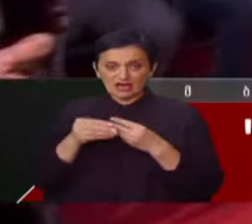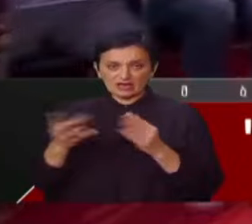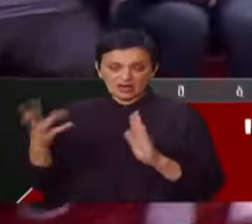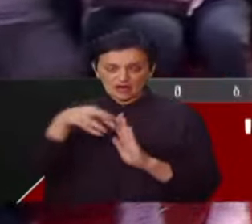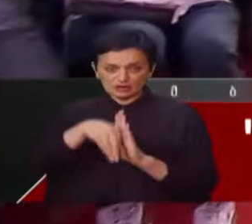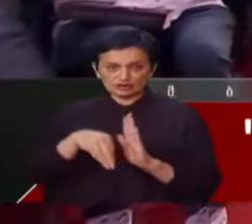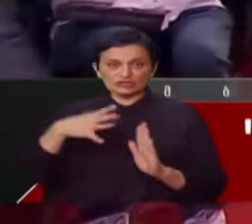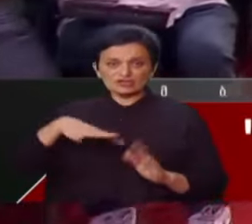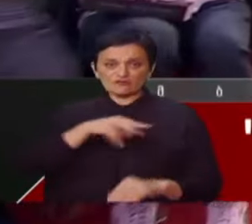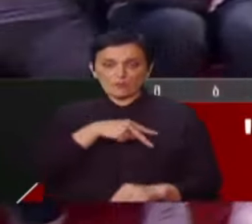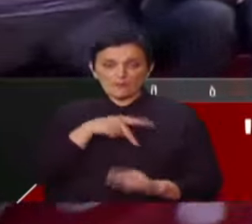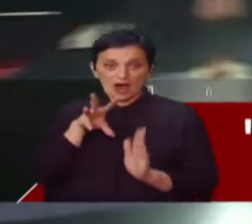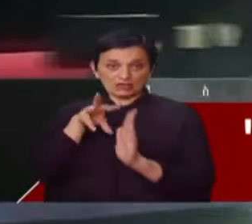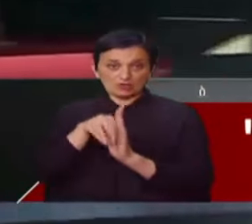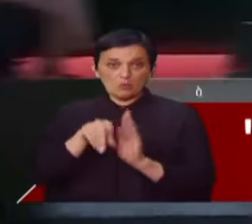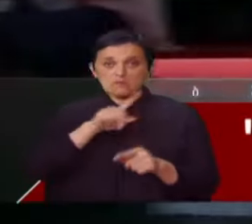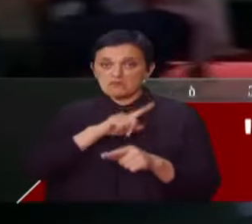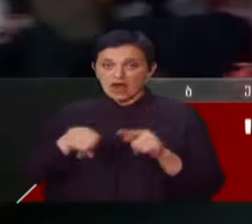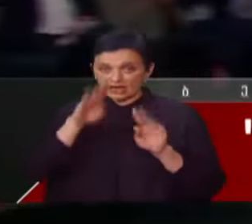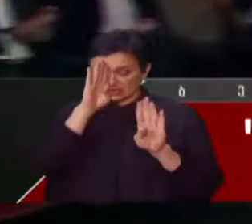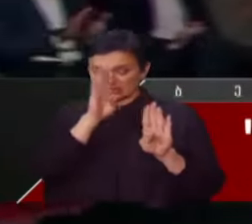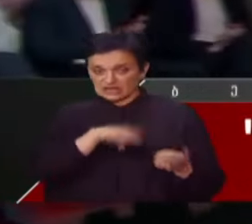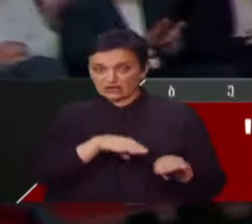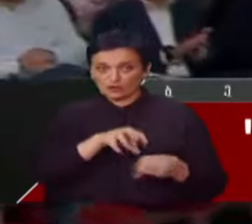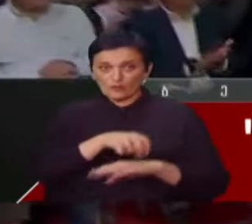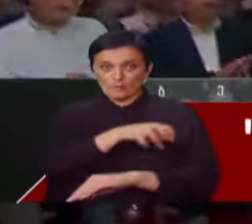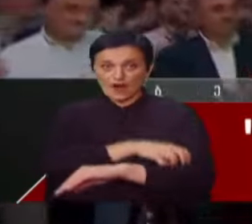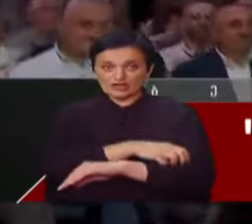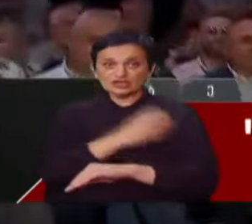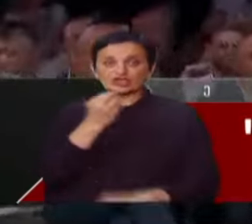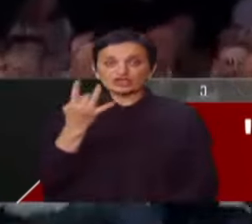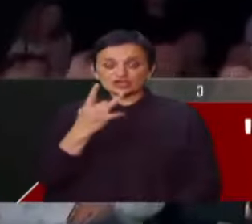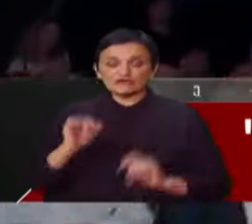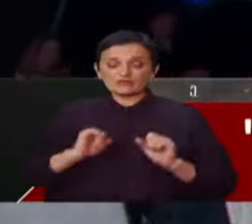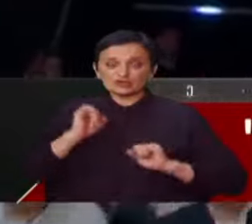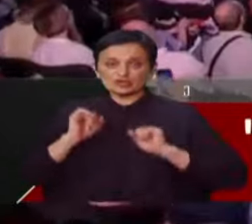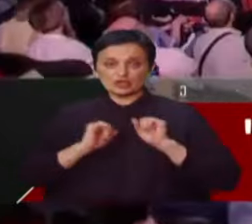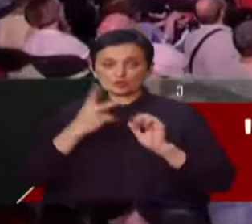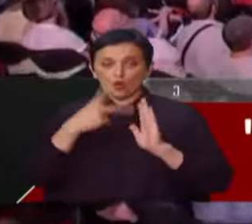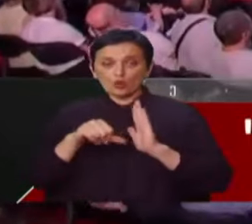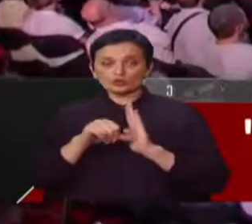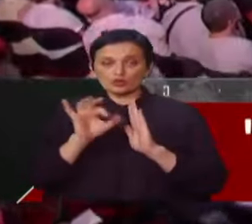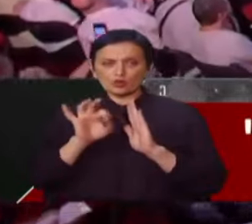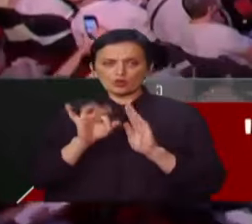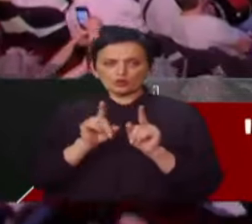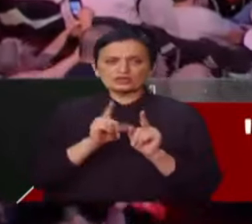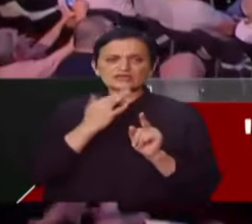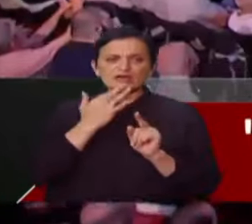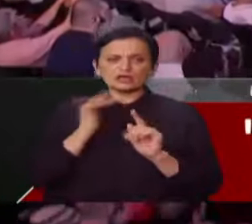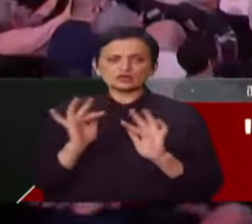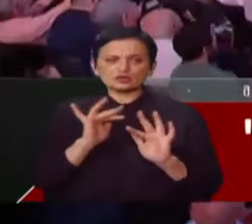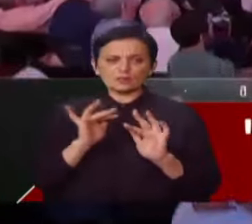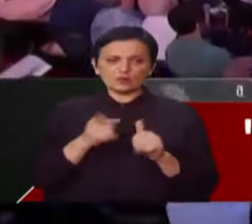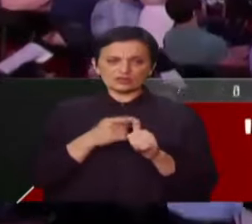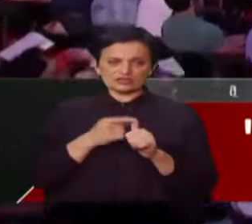მოხვდა საქართველოს პარლამენტში, თუმცა მან მალევე დატოვა აღნიშნული პარტია. ის კიდევ ერთხელ შეეცდება 26 ოქტომბერს ასევე ნაციონალური